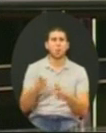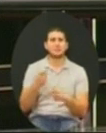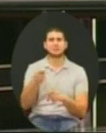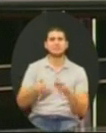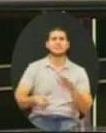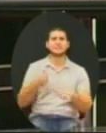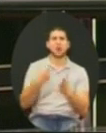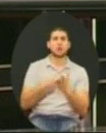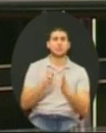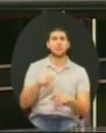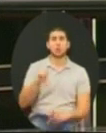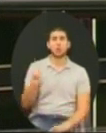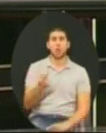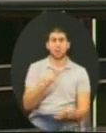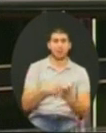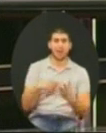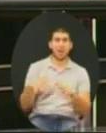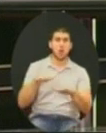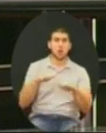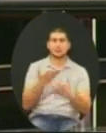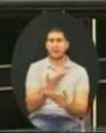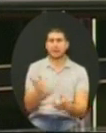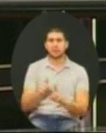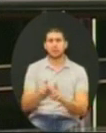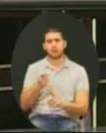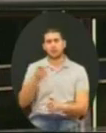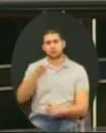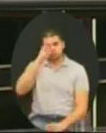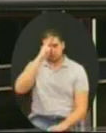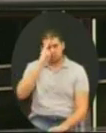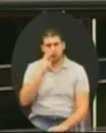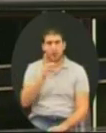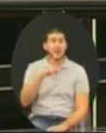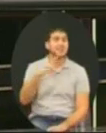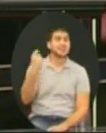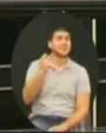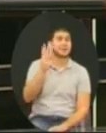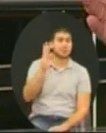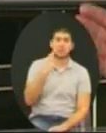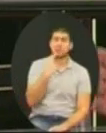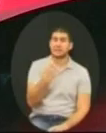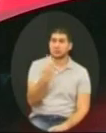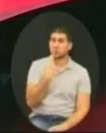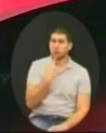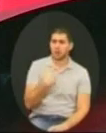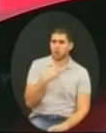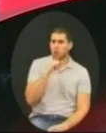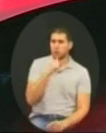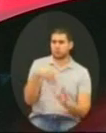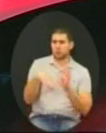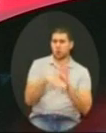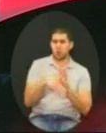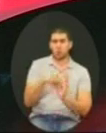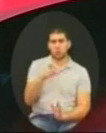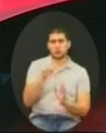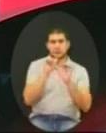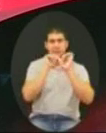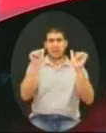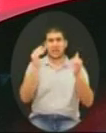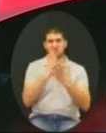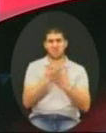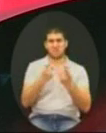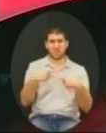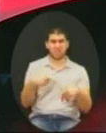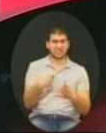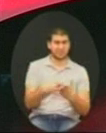ואנשי כולנו, כי גם בקואליציה אין מי שמחרף את נפשו ואומר דוד אפילו... דוד ביטן כבר אז אמר, כבר... אנחנו לא רוצים את החוק הזה, הוא צעק בוועדת הכספים.